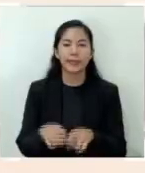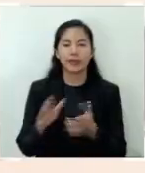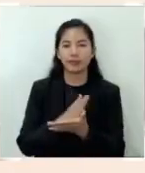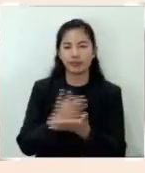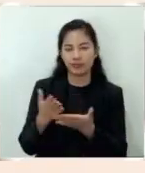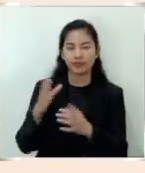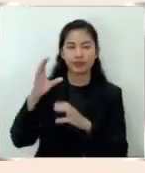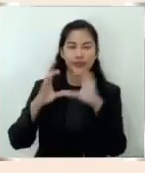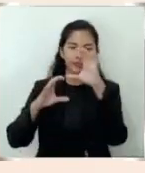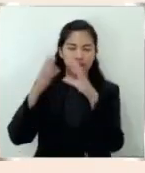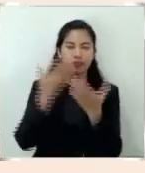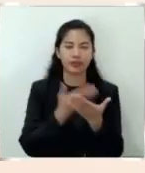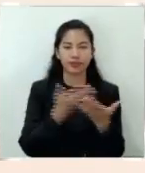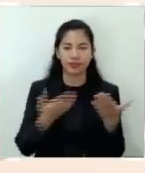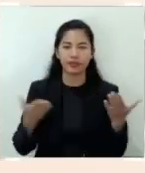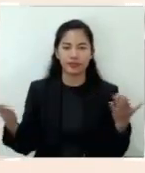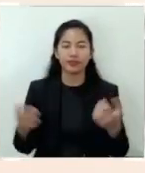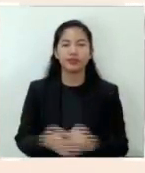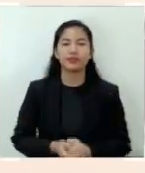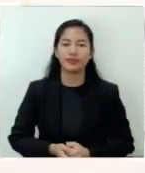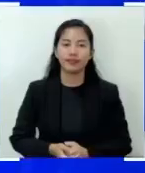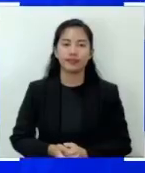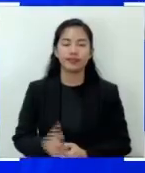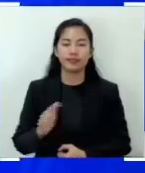material. Ako si Sanima Refran, ang inyong saksi.